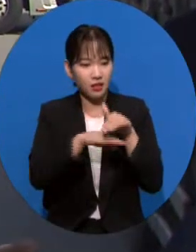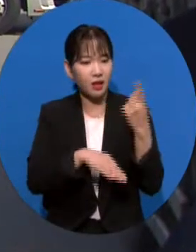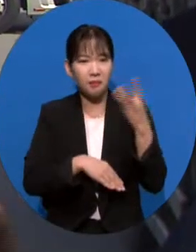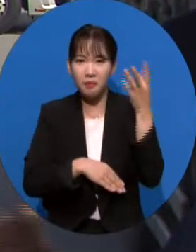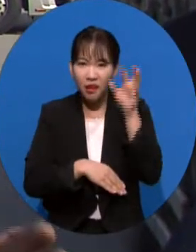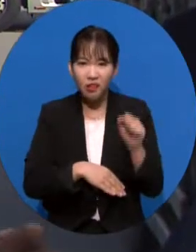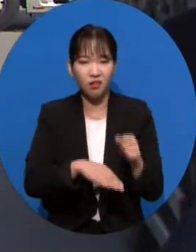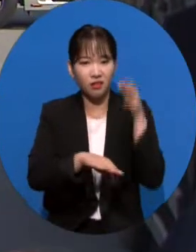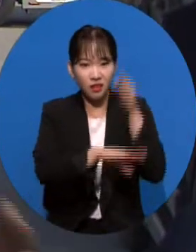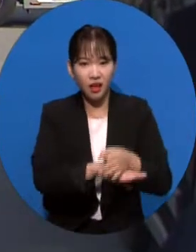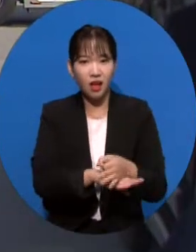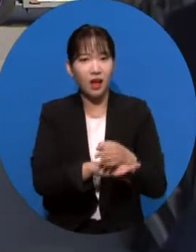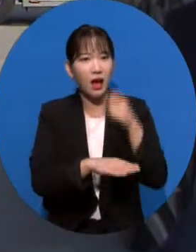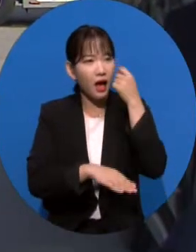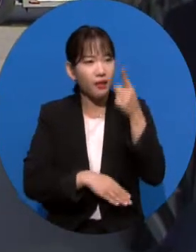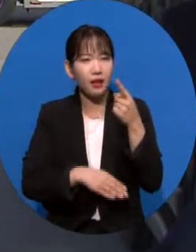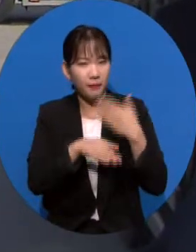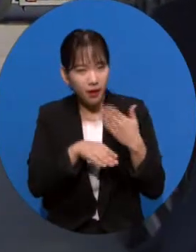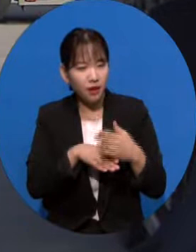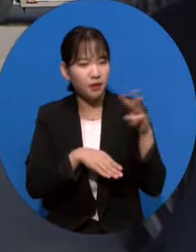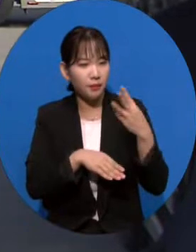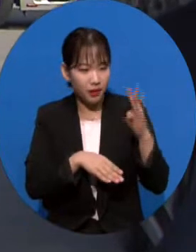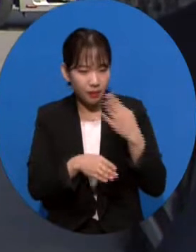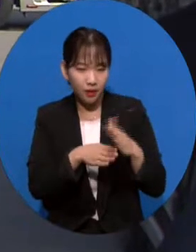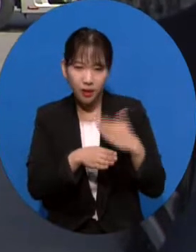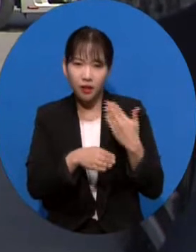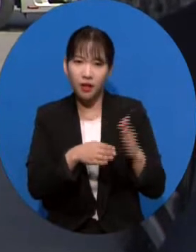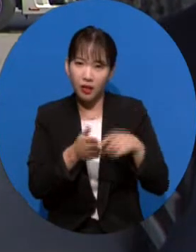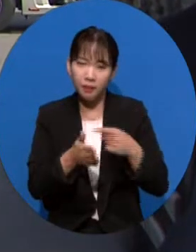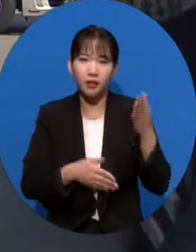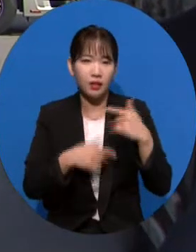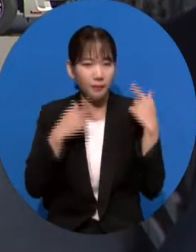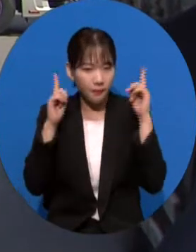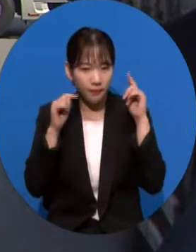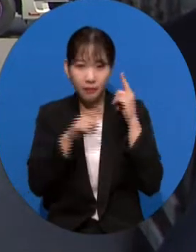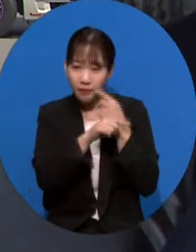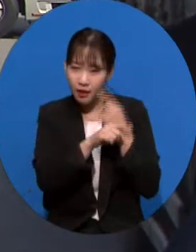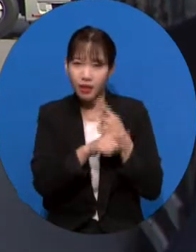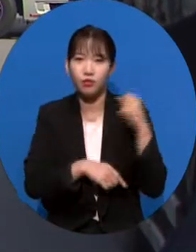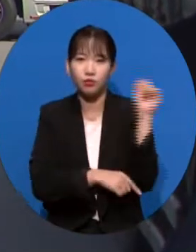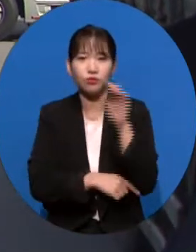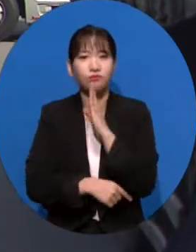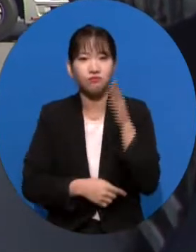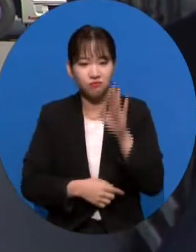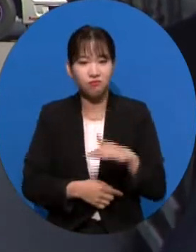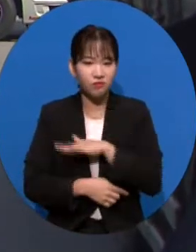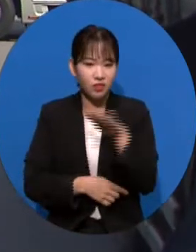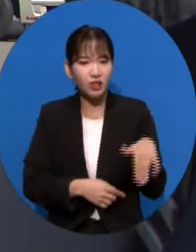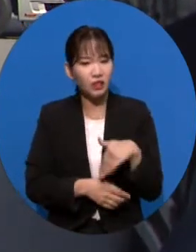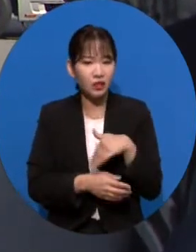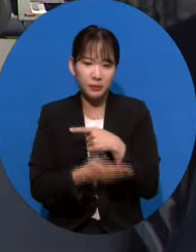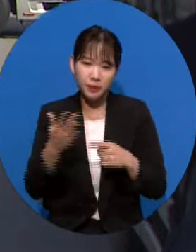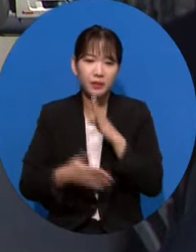매달 들어가는 3 400 의 할부를 가 토카 파야 되려 그러면 내일 같이 운행을 해야 되는데 저희들 손실도